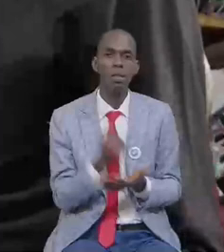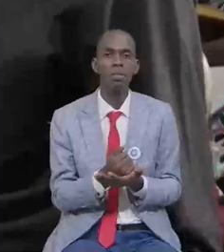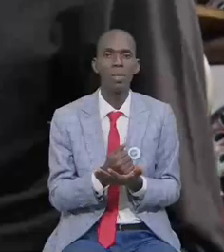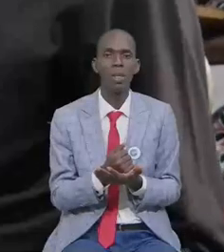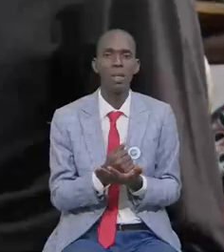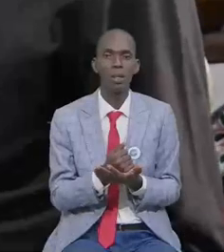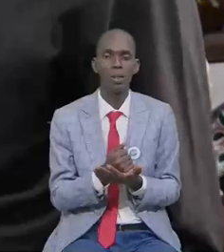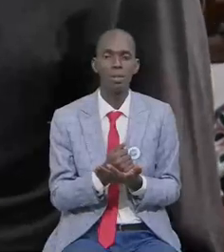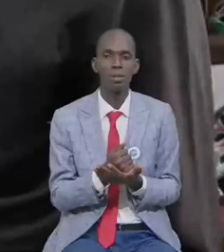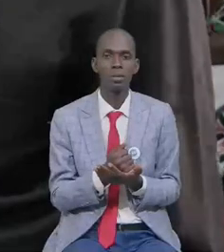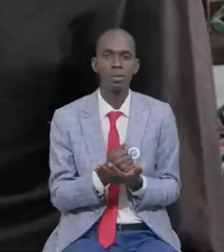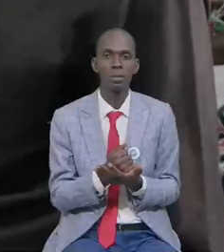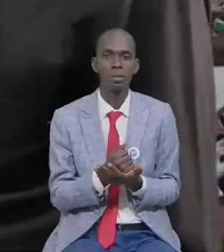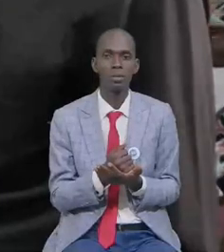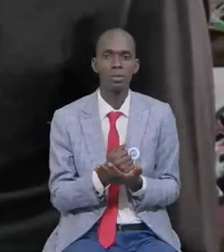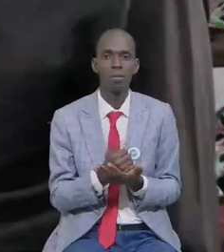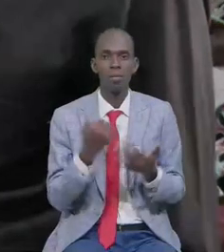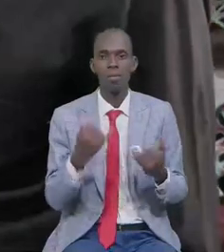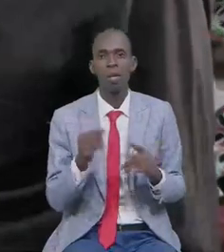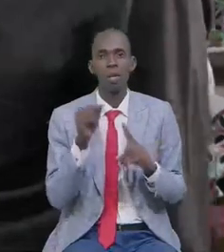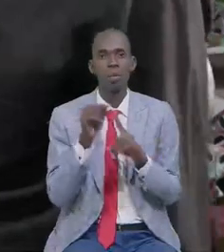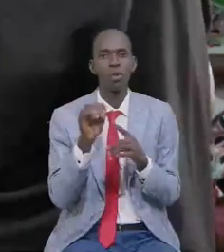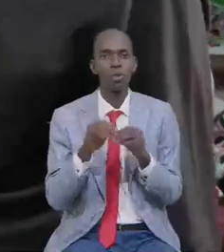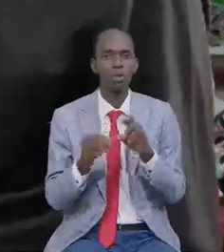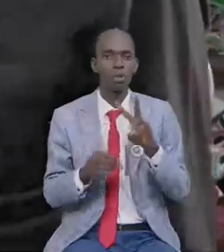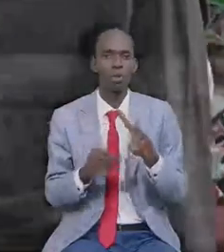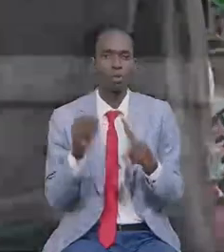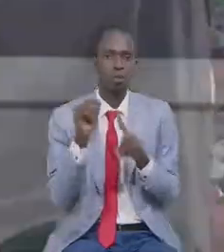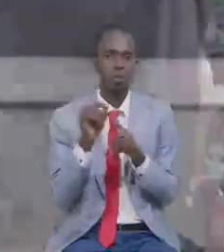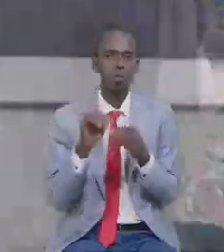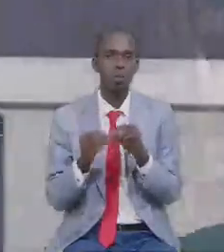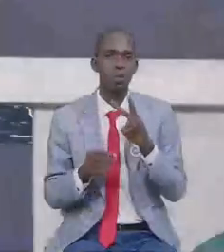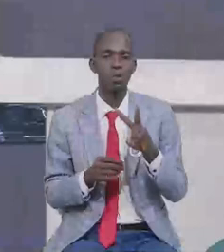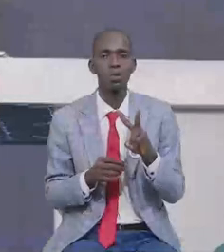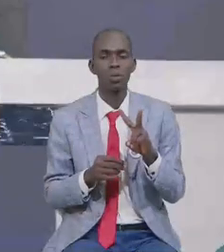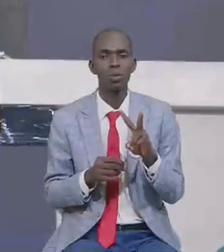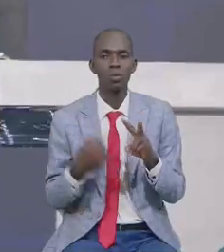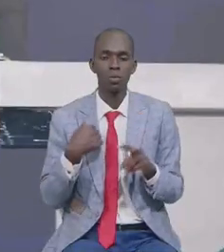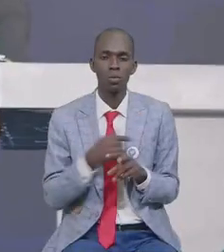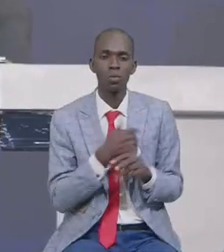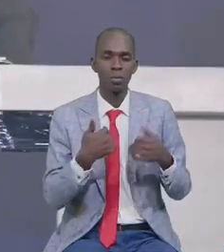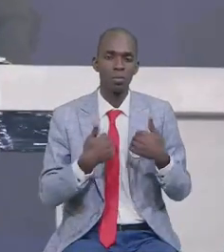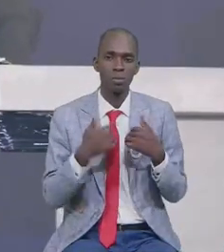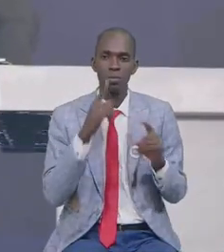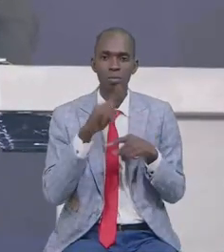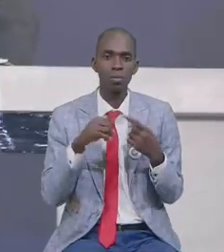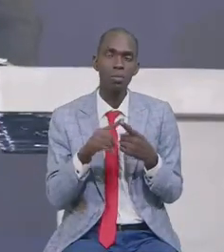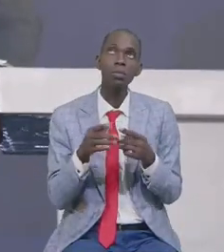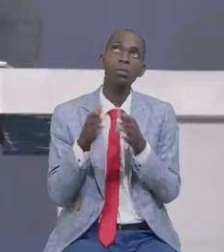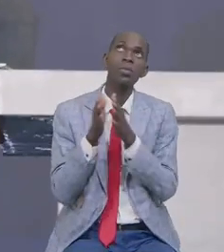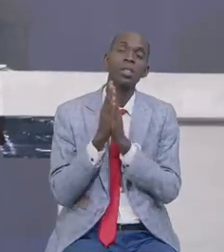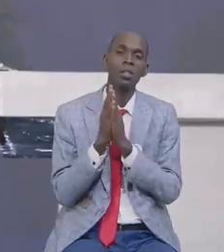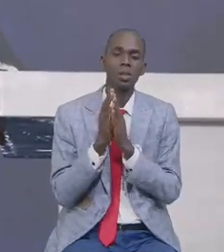Amen. Deuxième point maintenant. Nous avons parlé de demander. Demander,